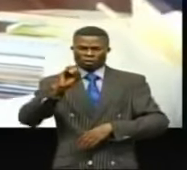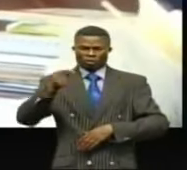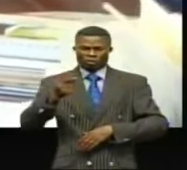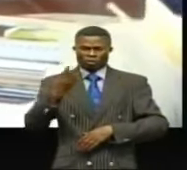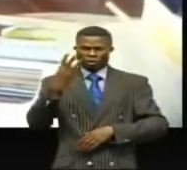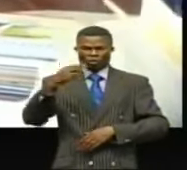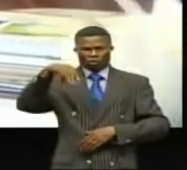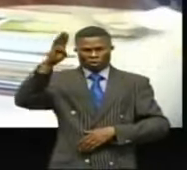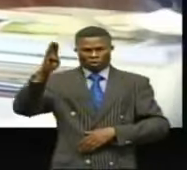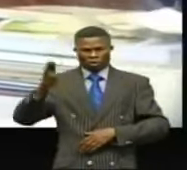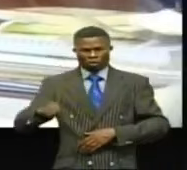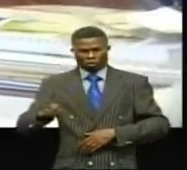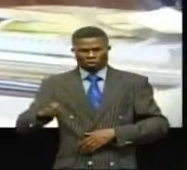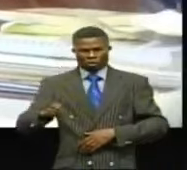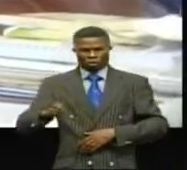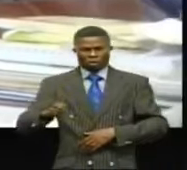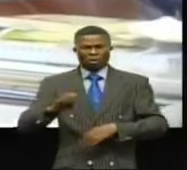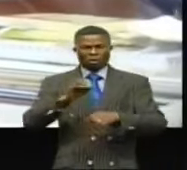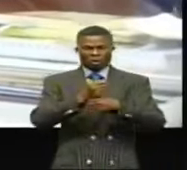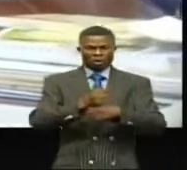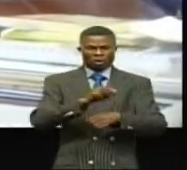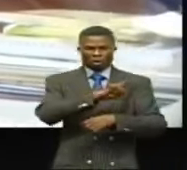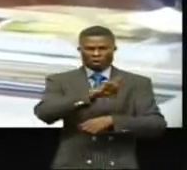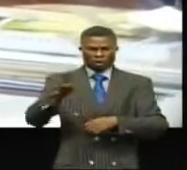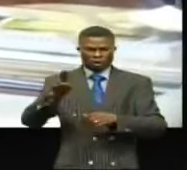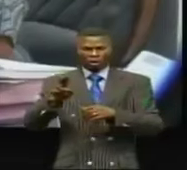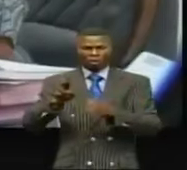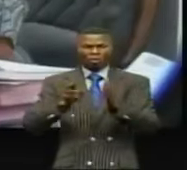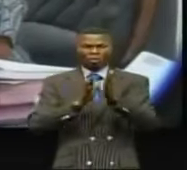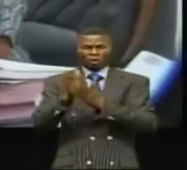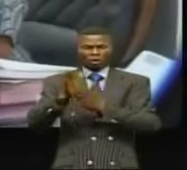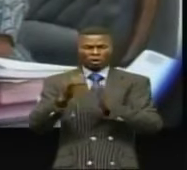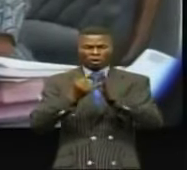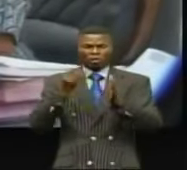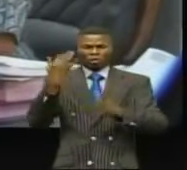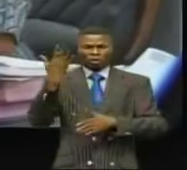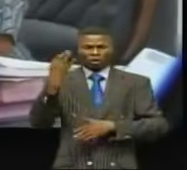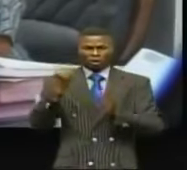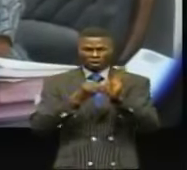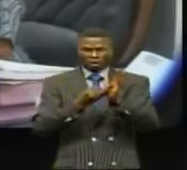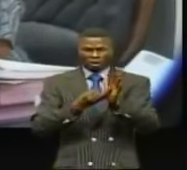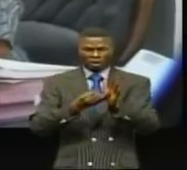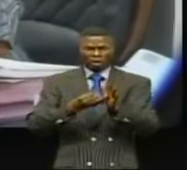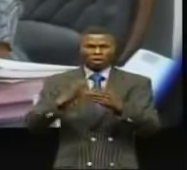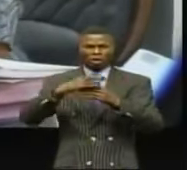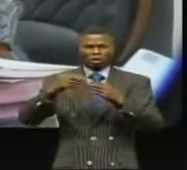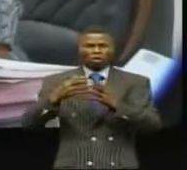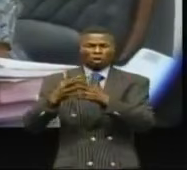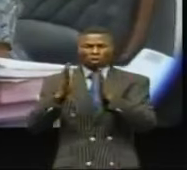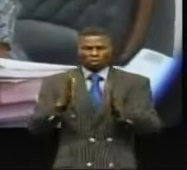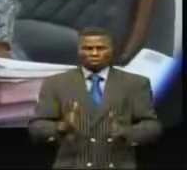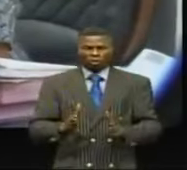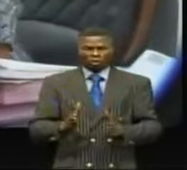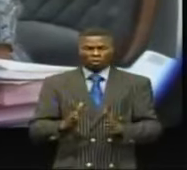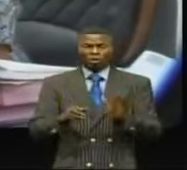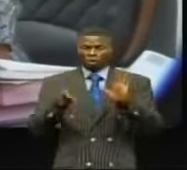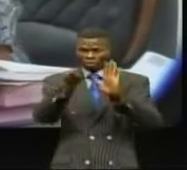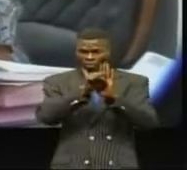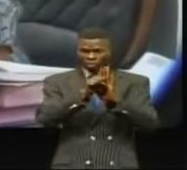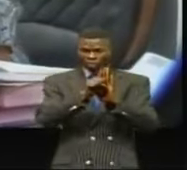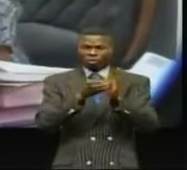0,03%, s'établissant à 2013,67 francs congolais, le dollar américain à l'indicatif et à